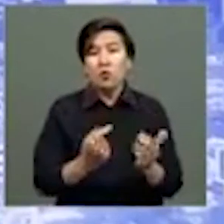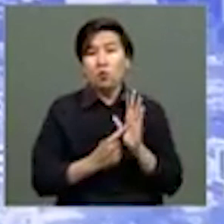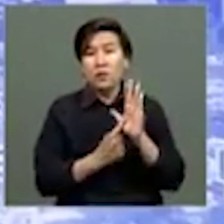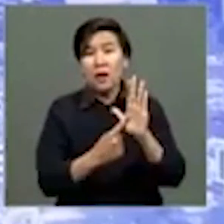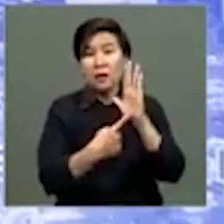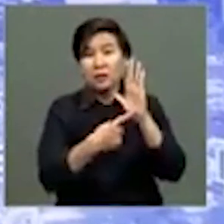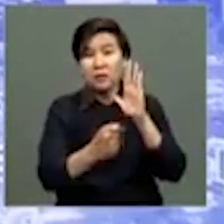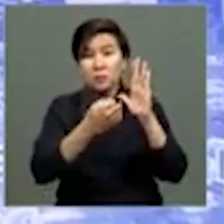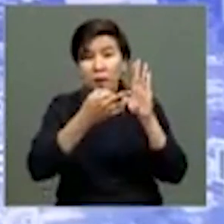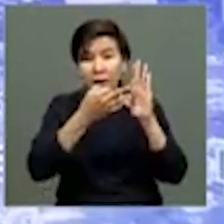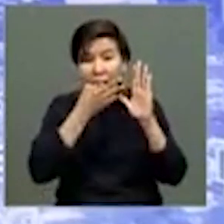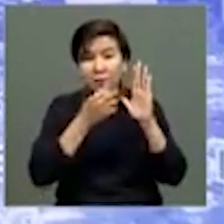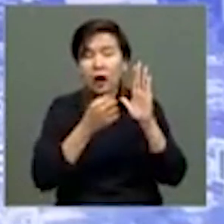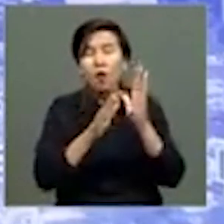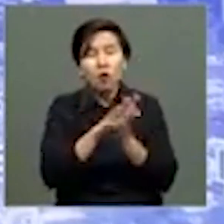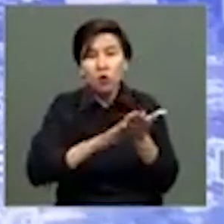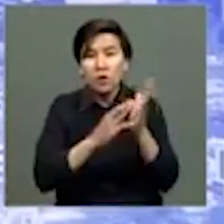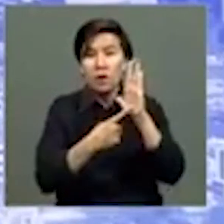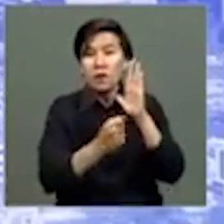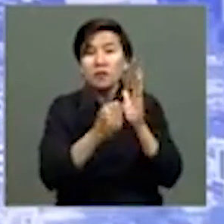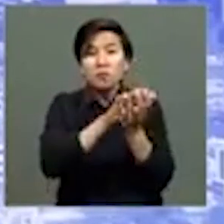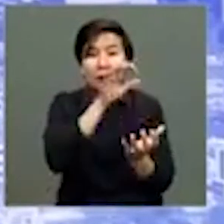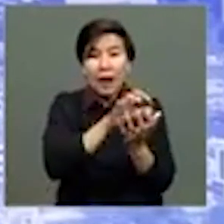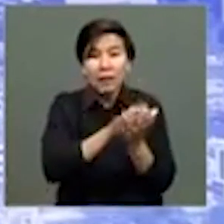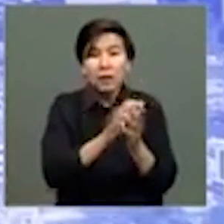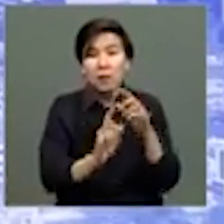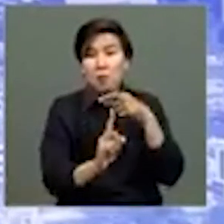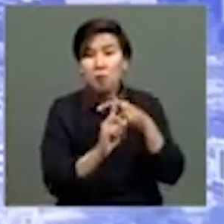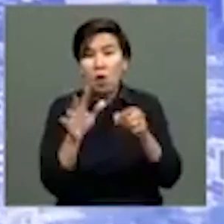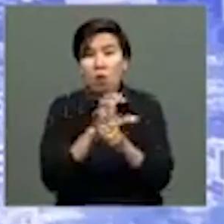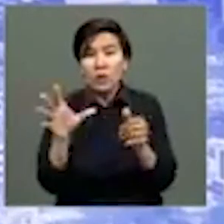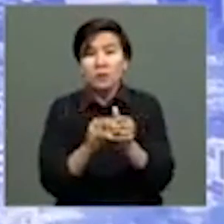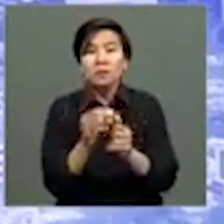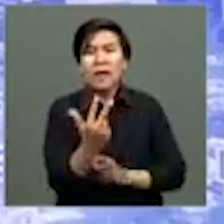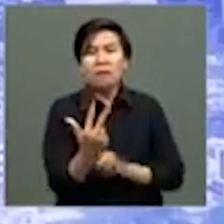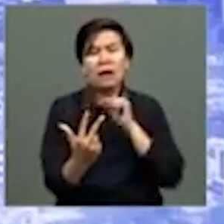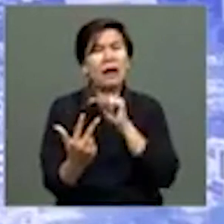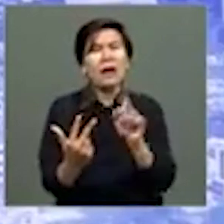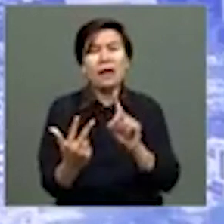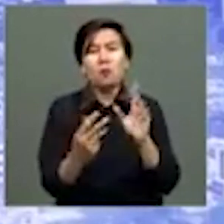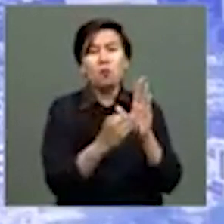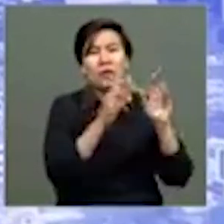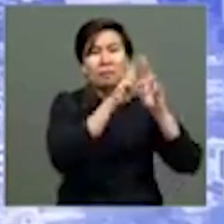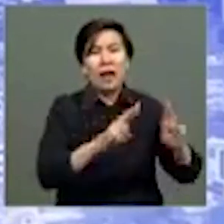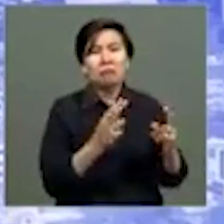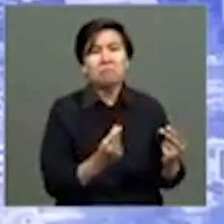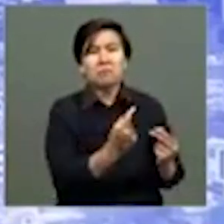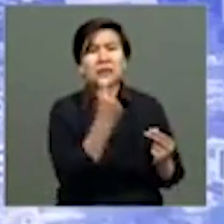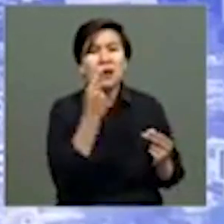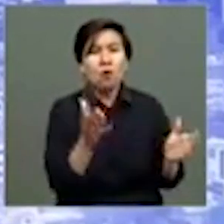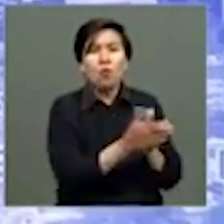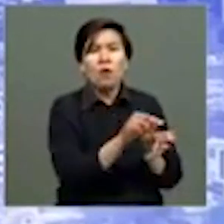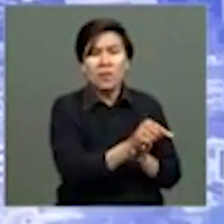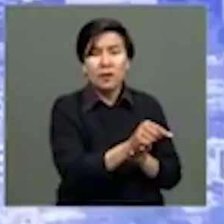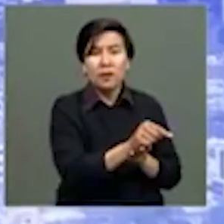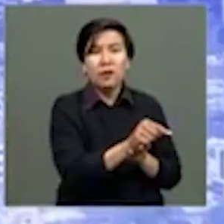งจะน้อยลงนะคะ3รายแต่ว่ากลุ่มนี้เนี่ยก็คือมาจากสถานบันเทิงในกทม.ที่เราติดตามเขาก่อนหน้านี้